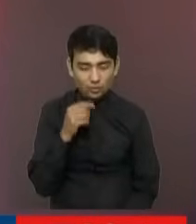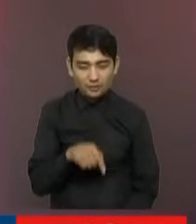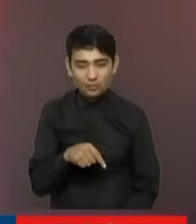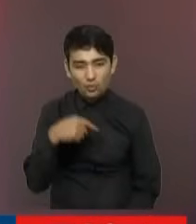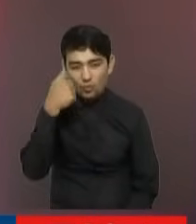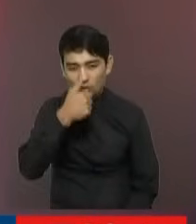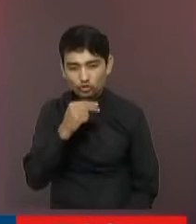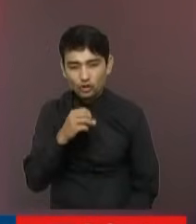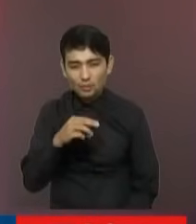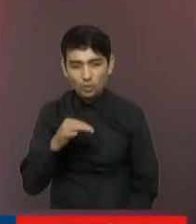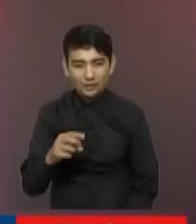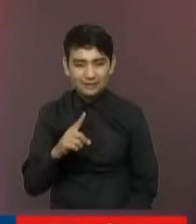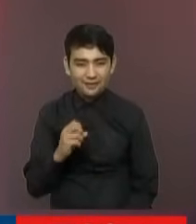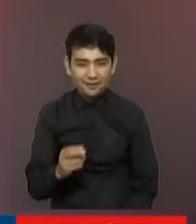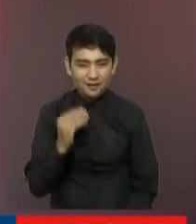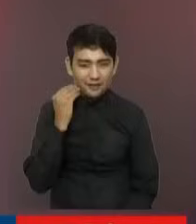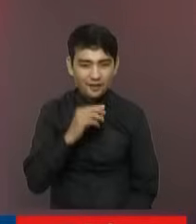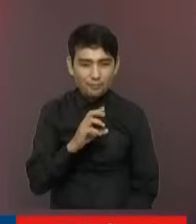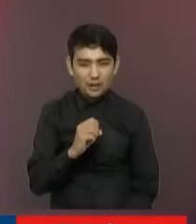марка «Чемпион» получила знак качества